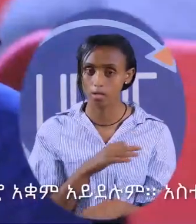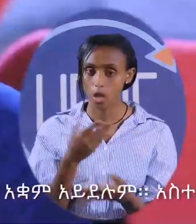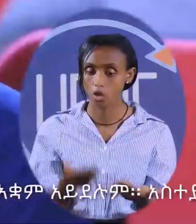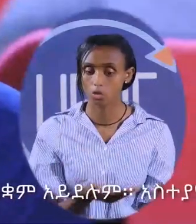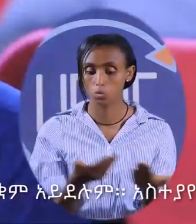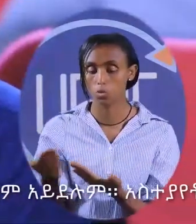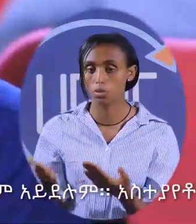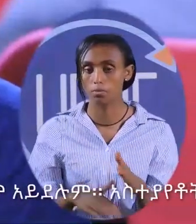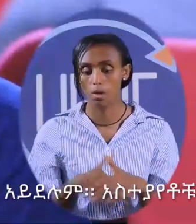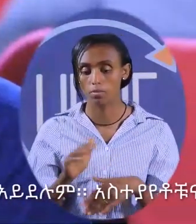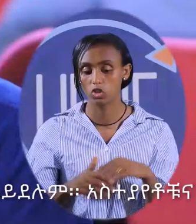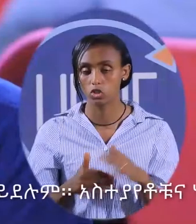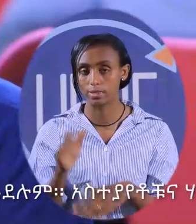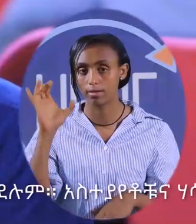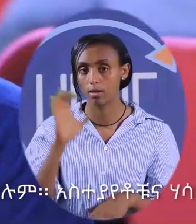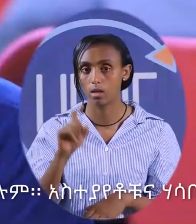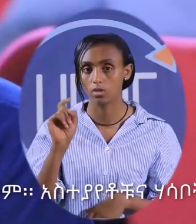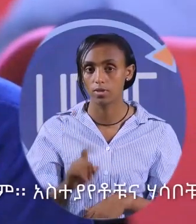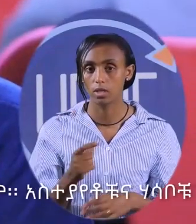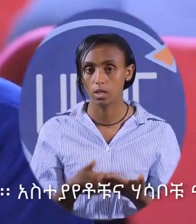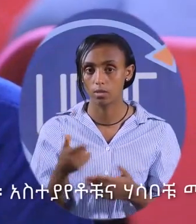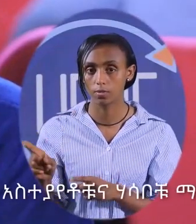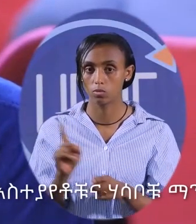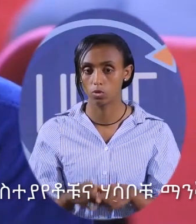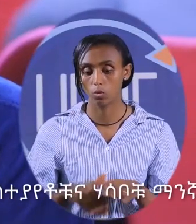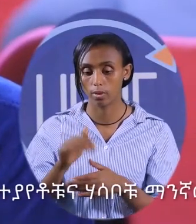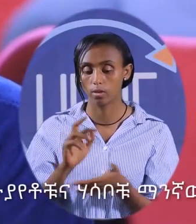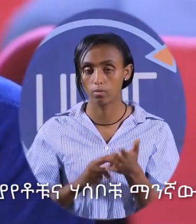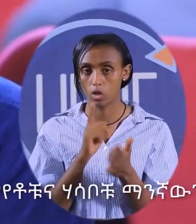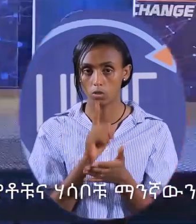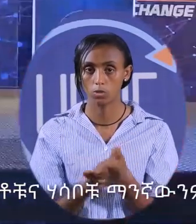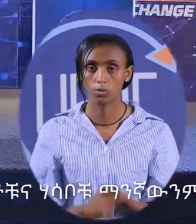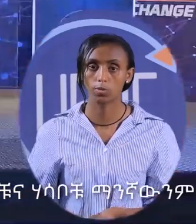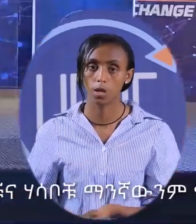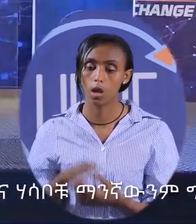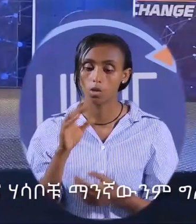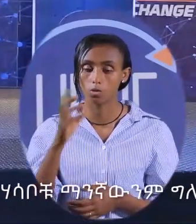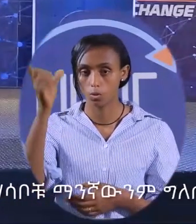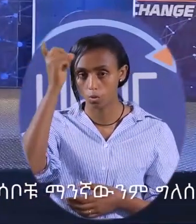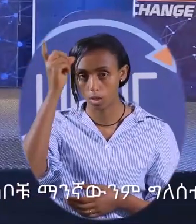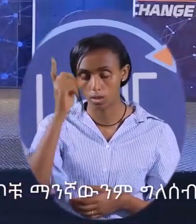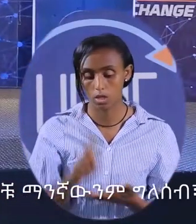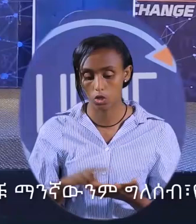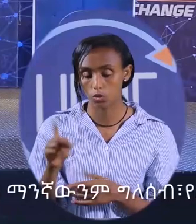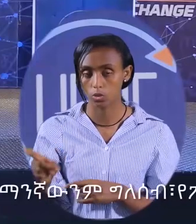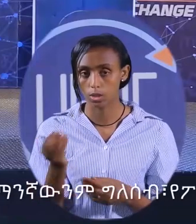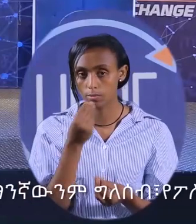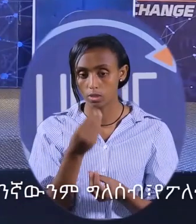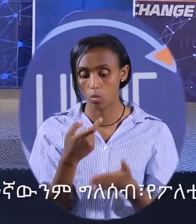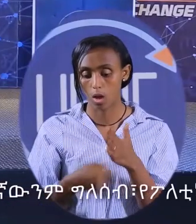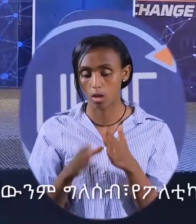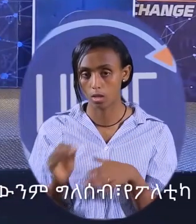አቅርቦትን የማመቻቸት ግዴታ አለበት፣ ያንንም ይወጣል ማለት ነው። አቶ ያንስ ያነሱት እንግዲህ ከምግብ